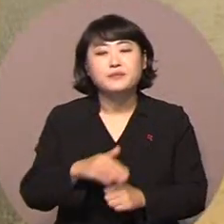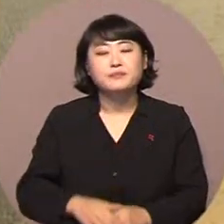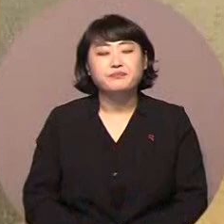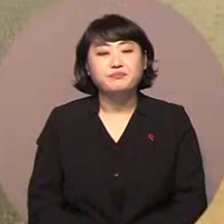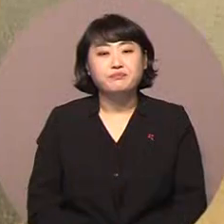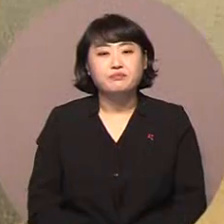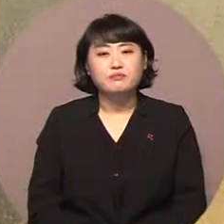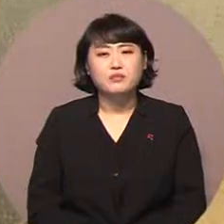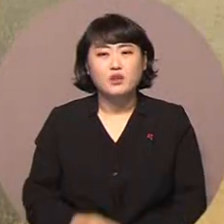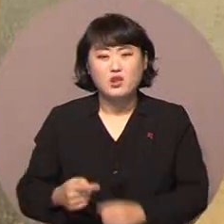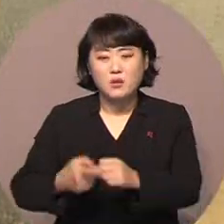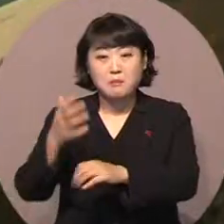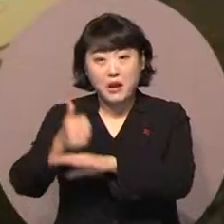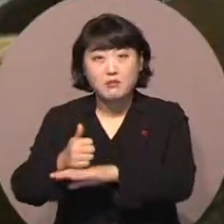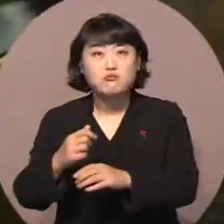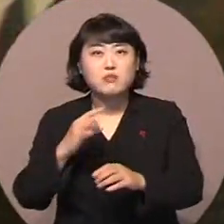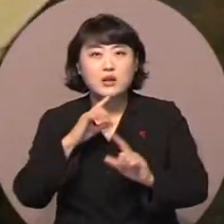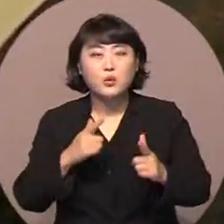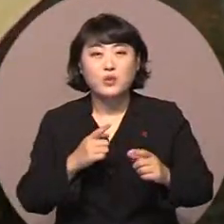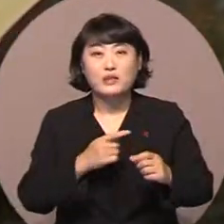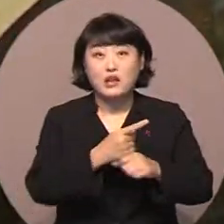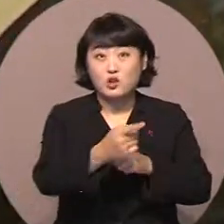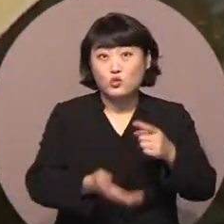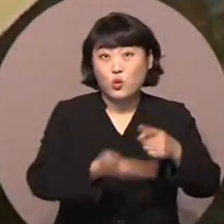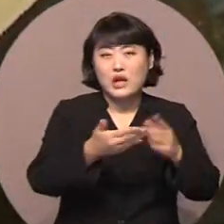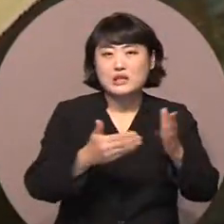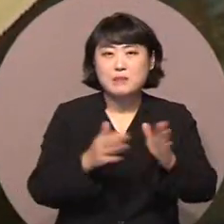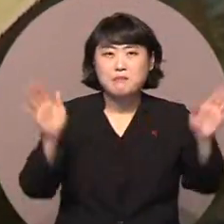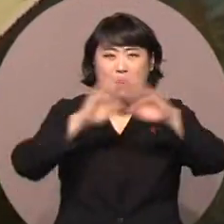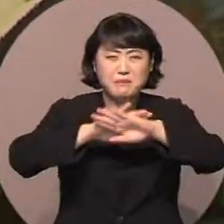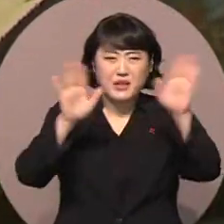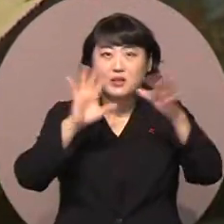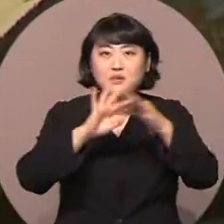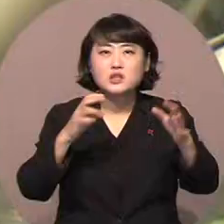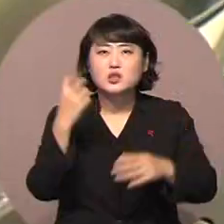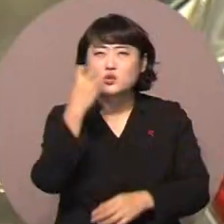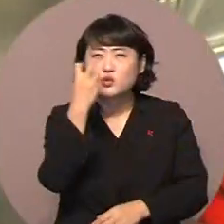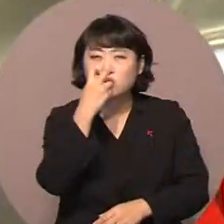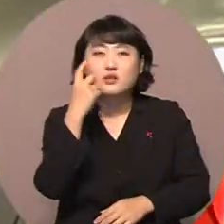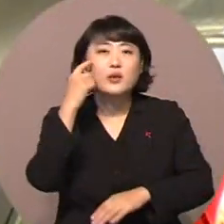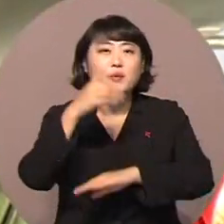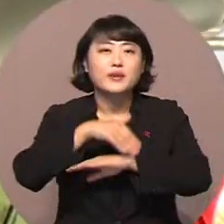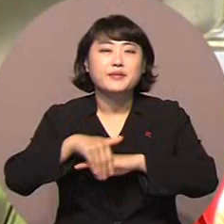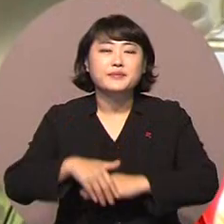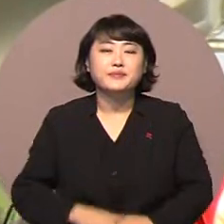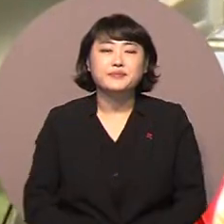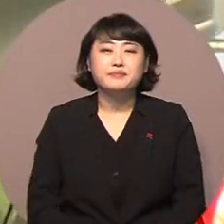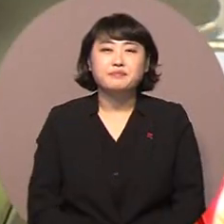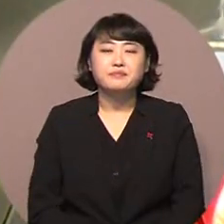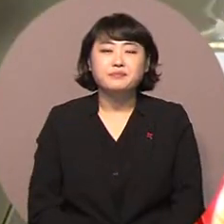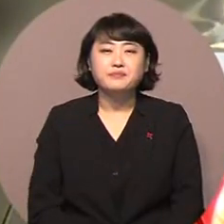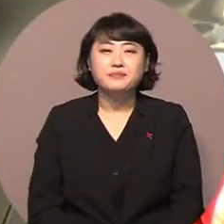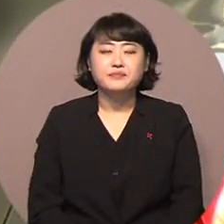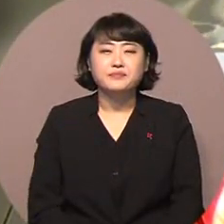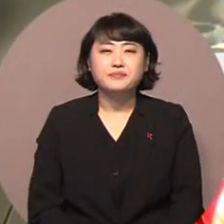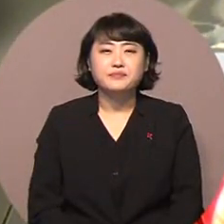경찰은 연말은 물론 새해 초까지 밤낮 구분 없이 음주운전 특별단속에 나섭니다. MBC 뉴스 김성국입니다.